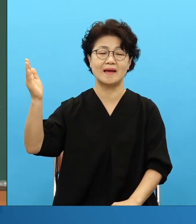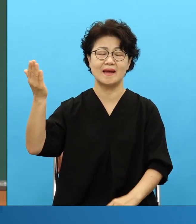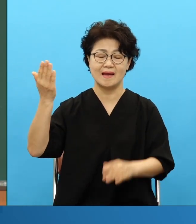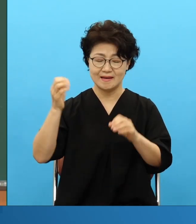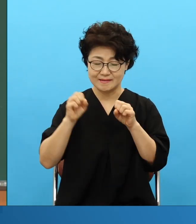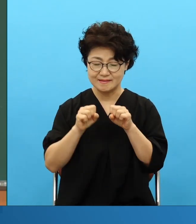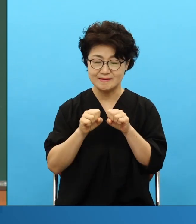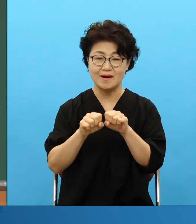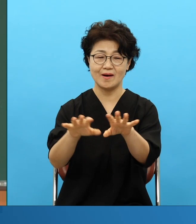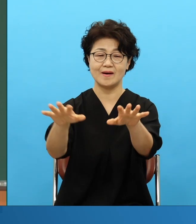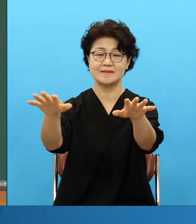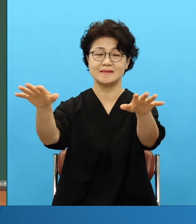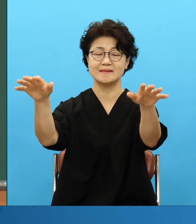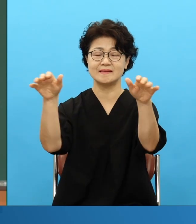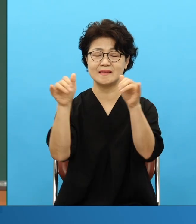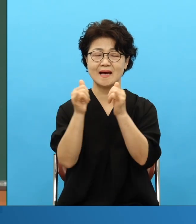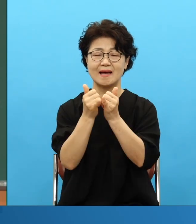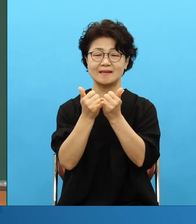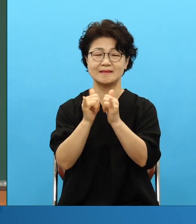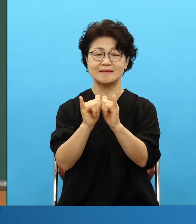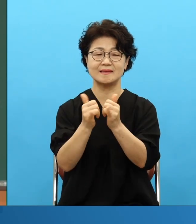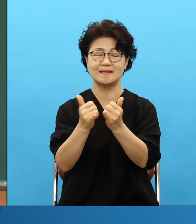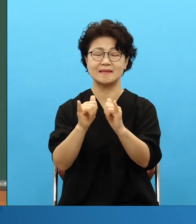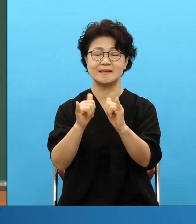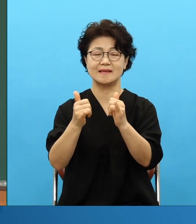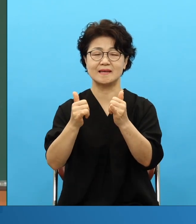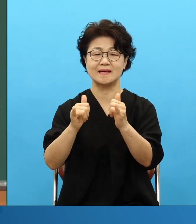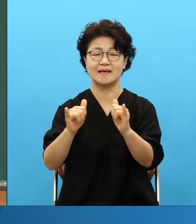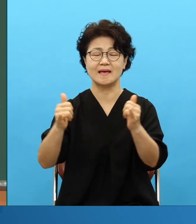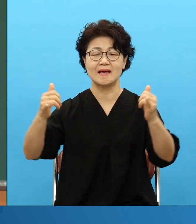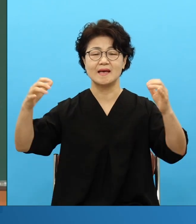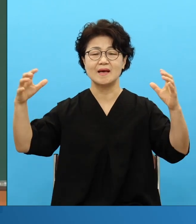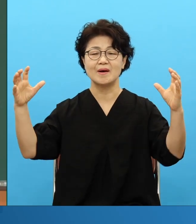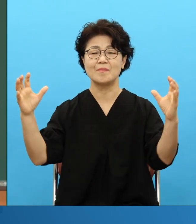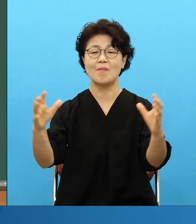선포되네. 흩어진 자들이